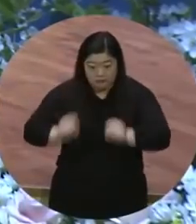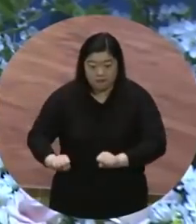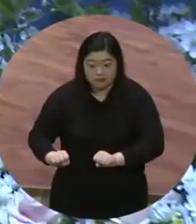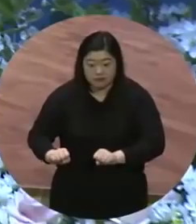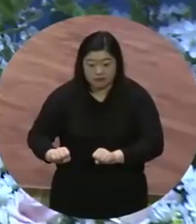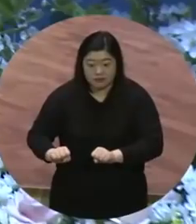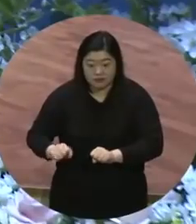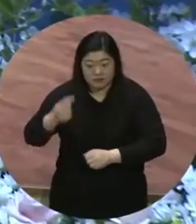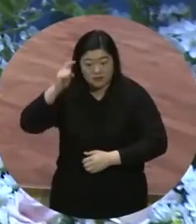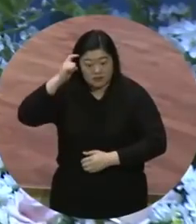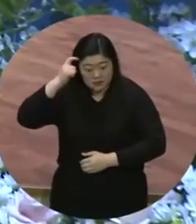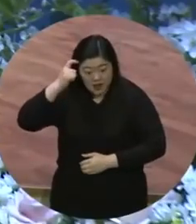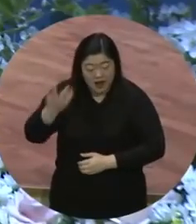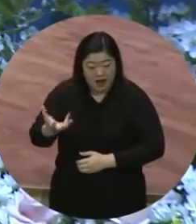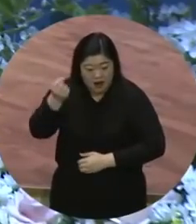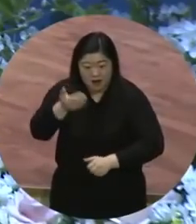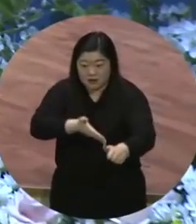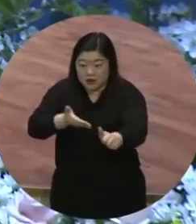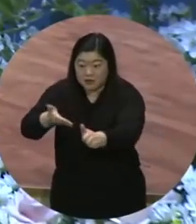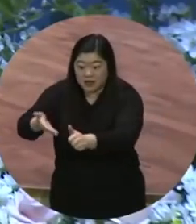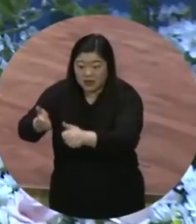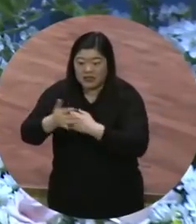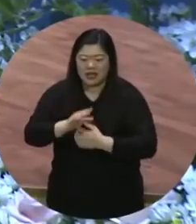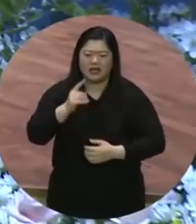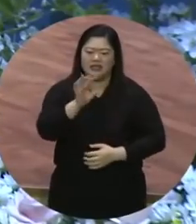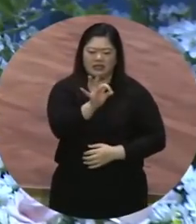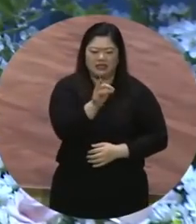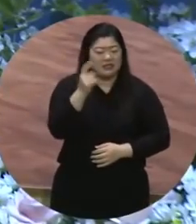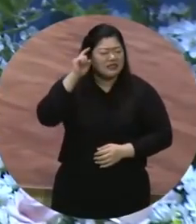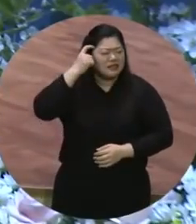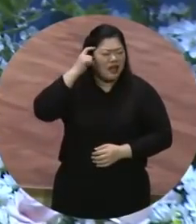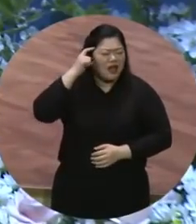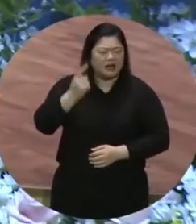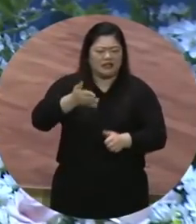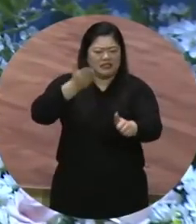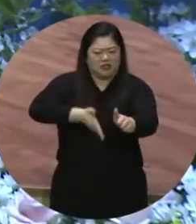여기를 지어다. 이게 무슨 말이요? 스스로 인정하라는 얘기.